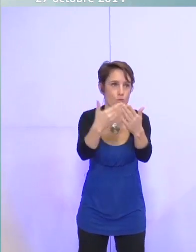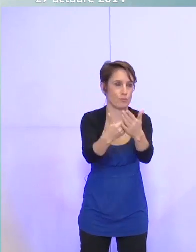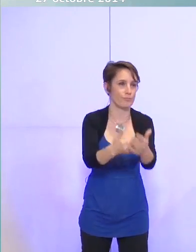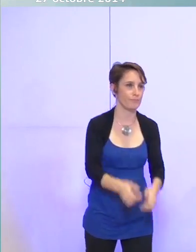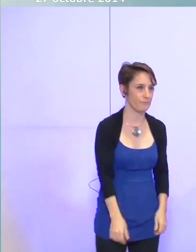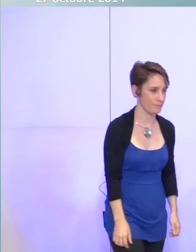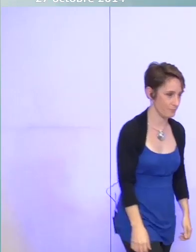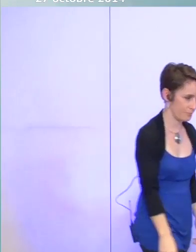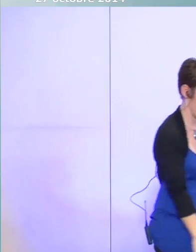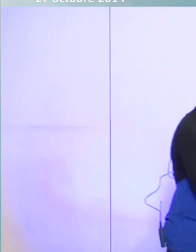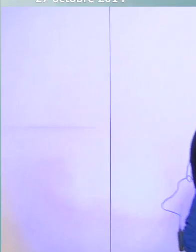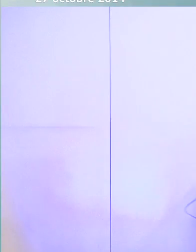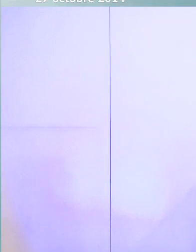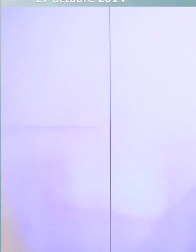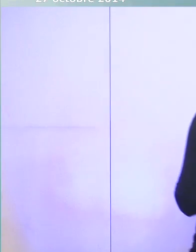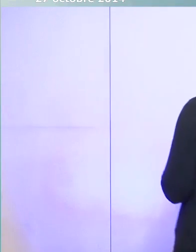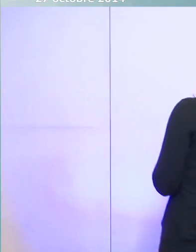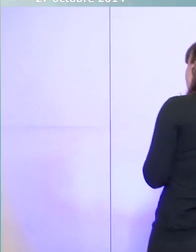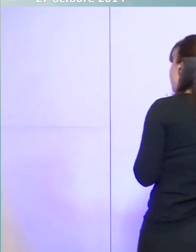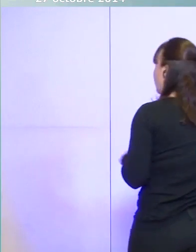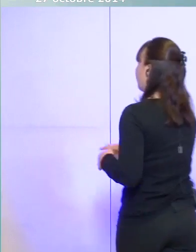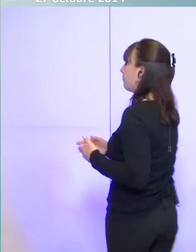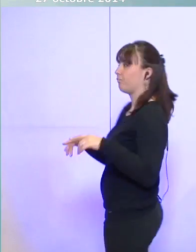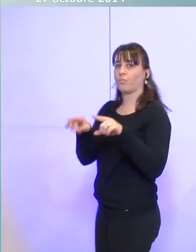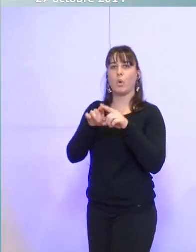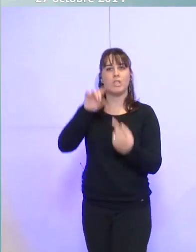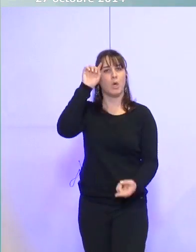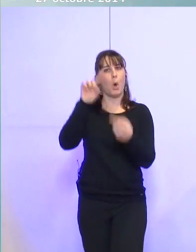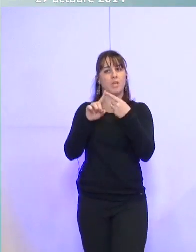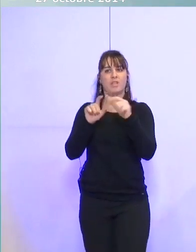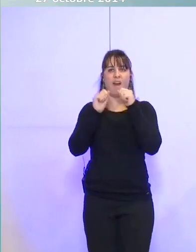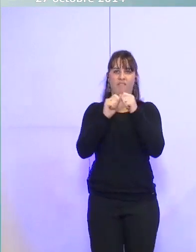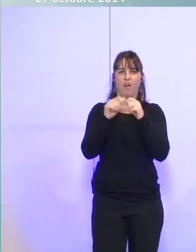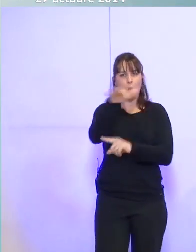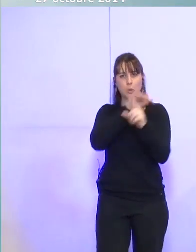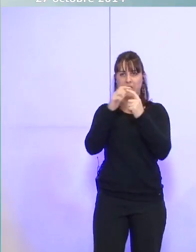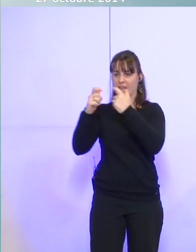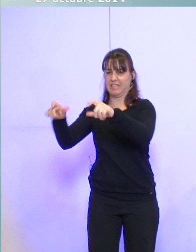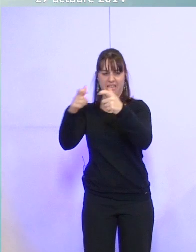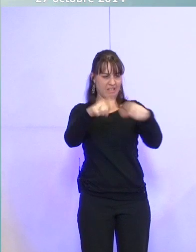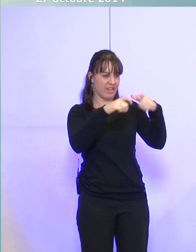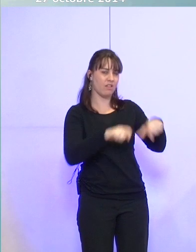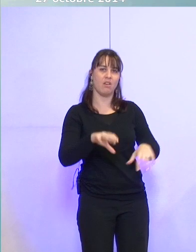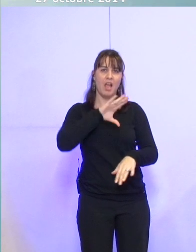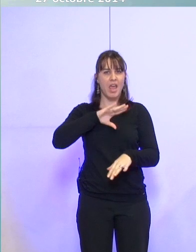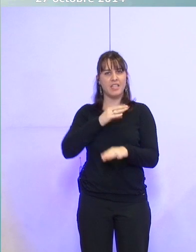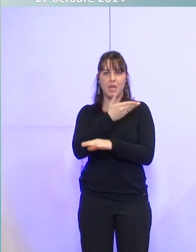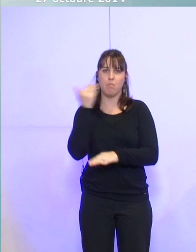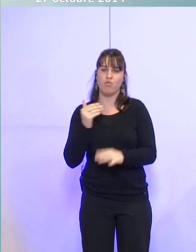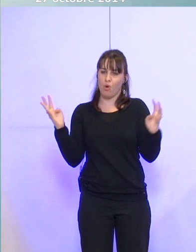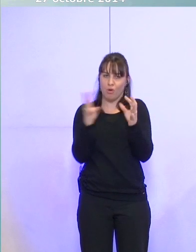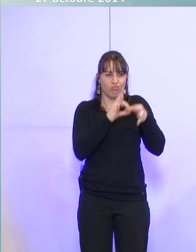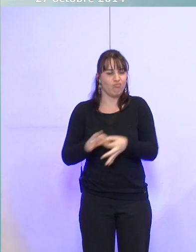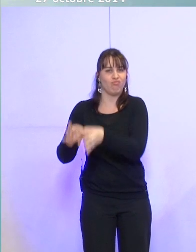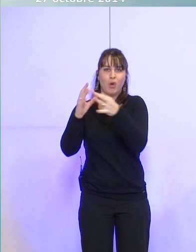façon de faire bouger les étiquettes sociales et de rencontrer des gens qu'on croise tous les jours. C'est renforcer la convivialité partout dans la